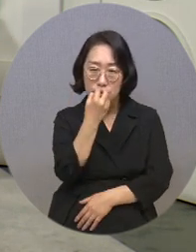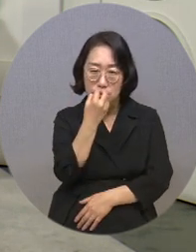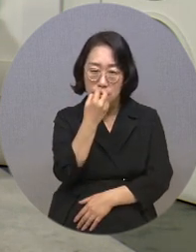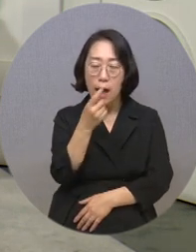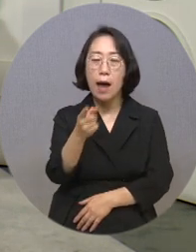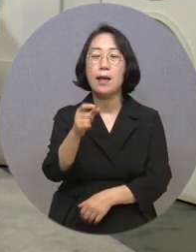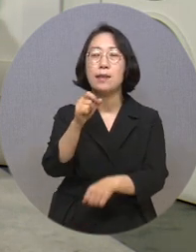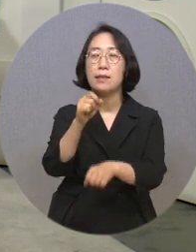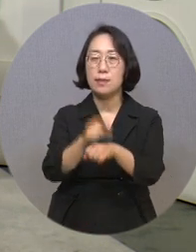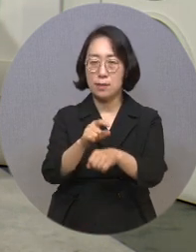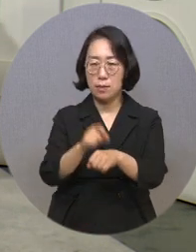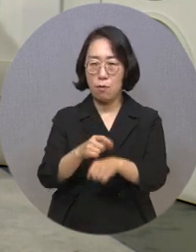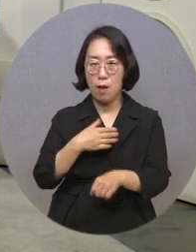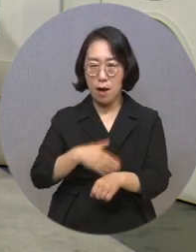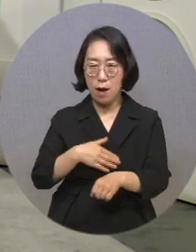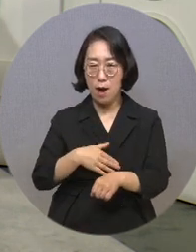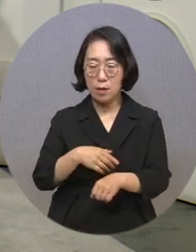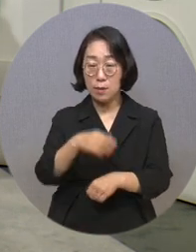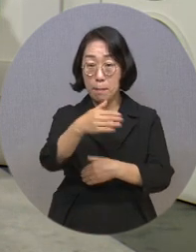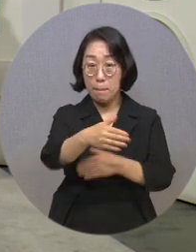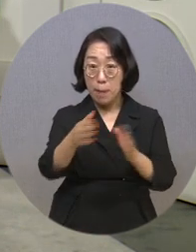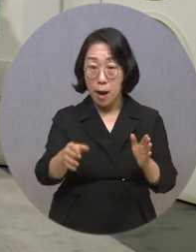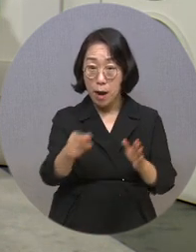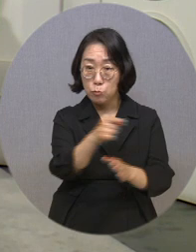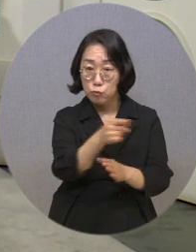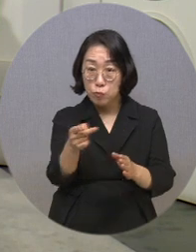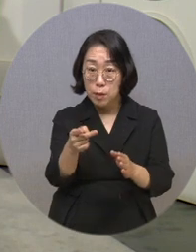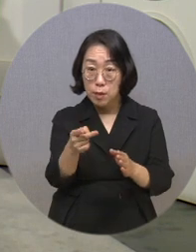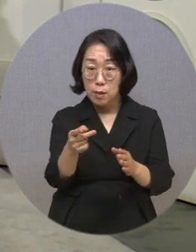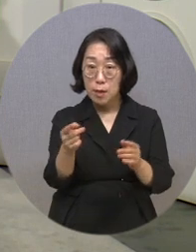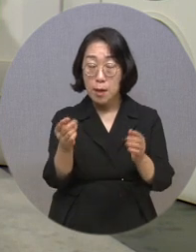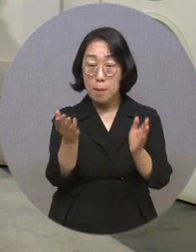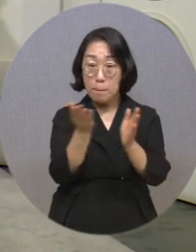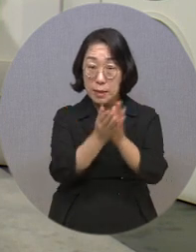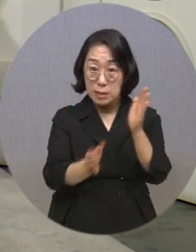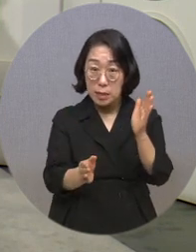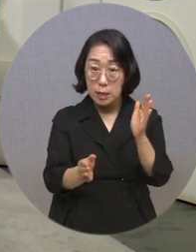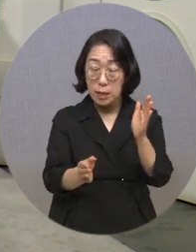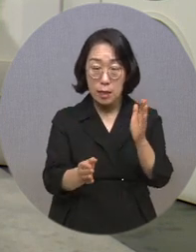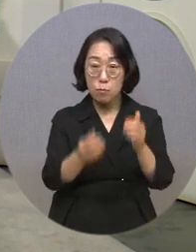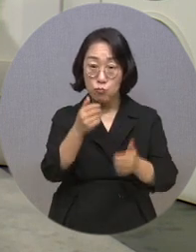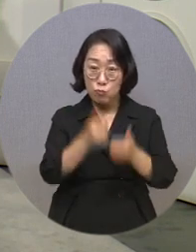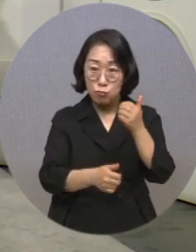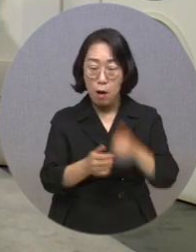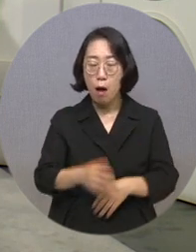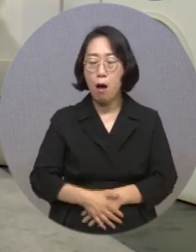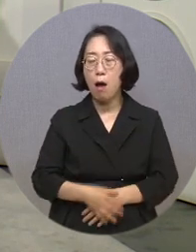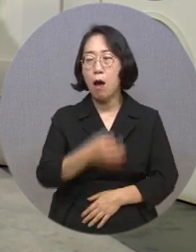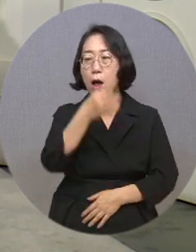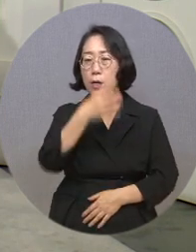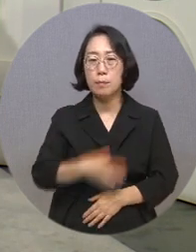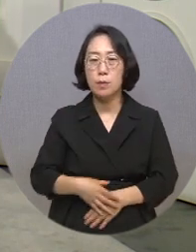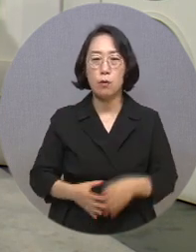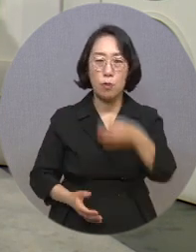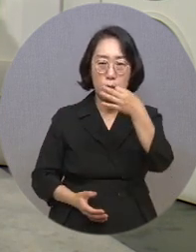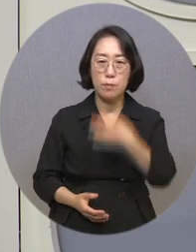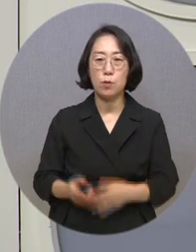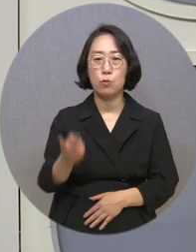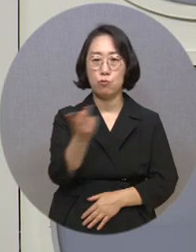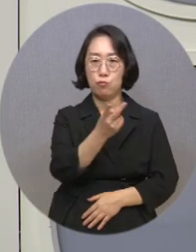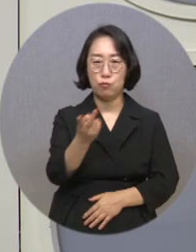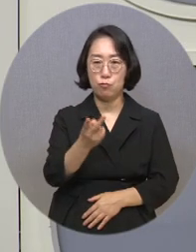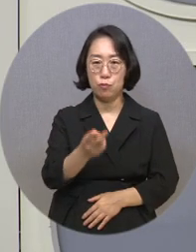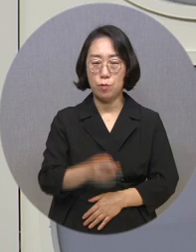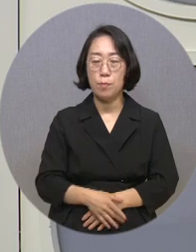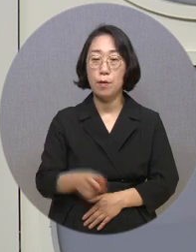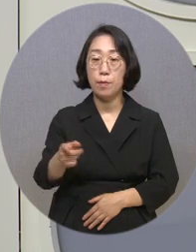그분 성향이 나오는데 그 방에 있는 분하고 성향이 안 맞아. 그러면 이분에겐 그게 지옥이에요. 그렇지. 그러면은 그때는